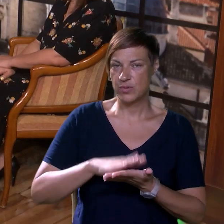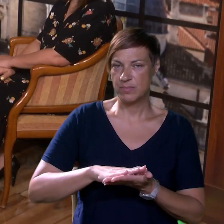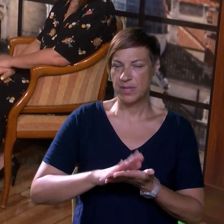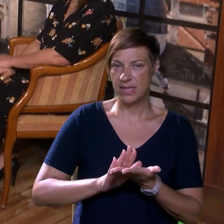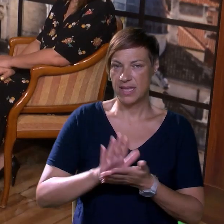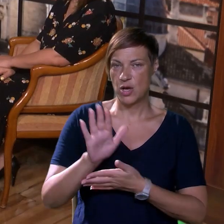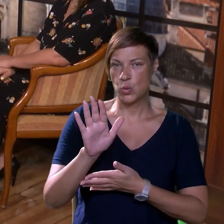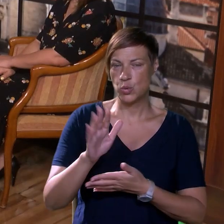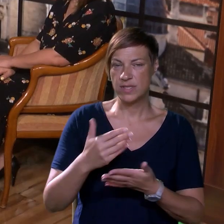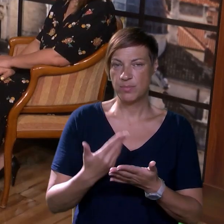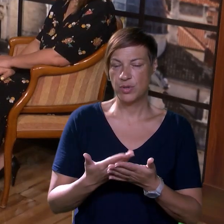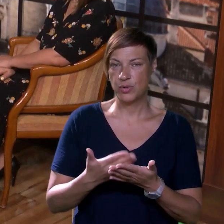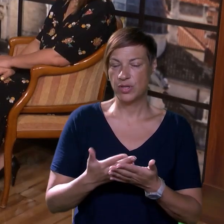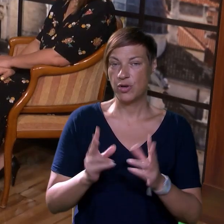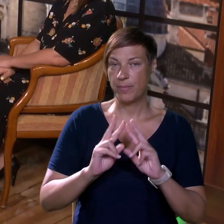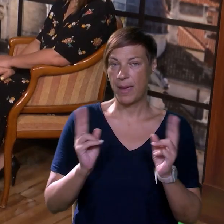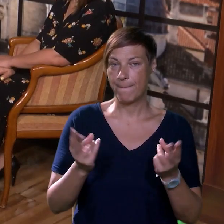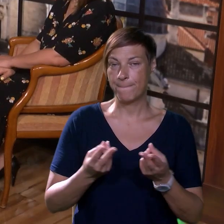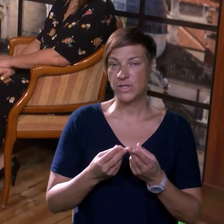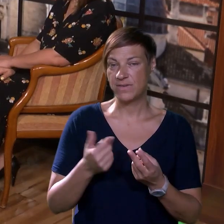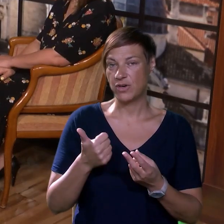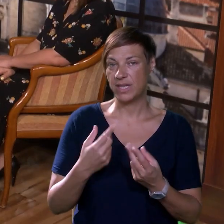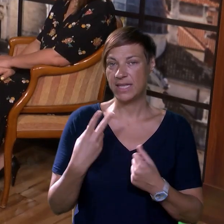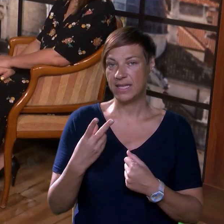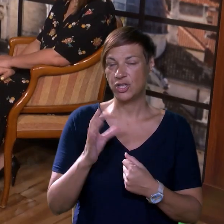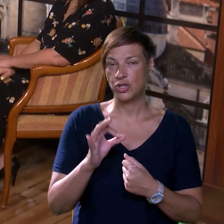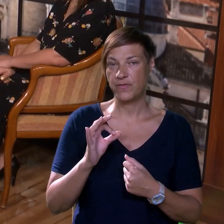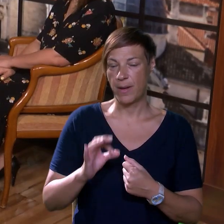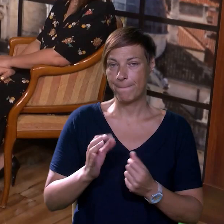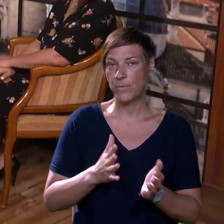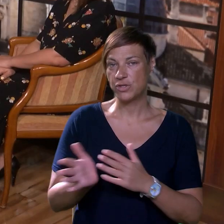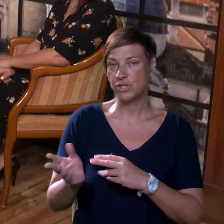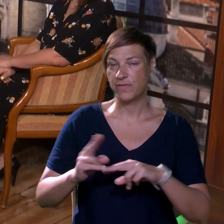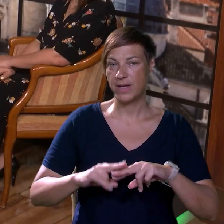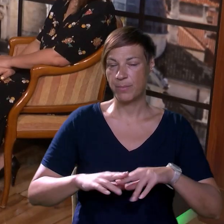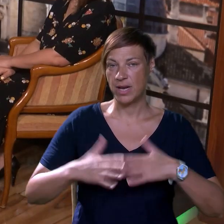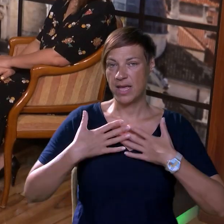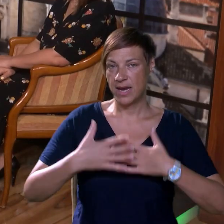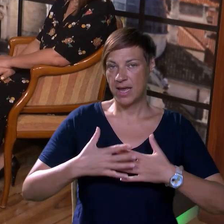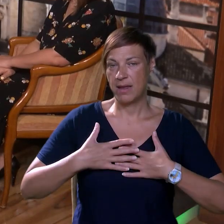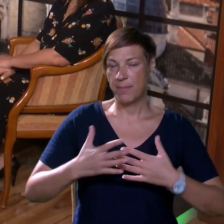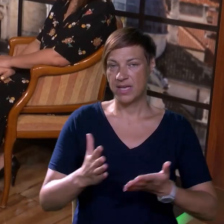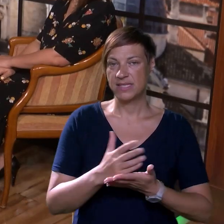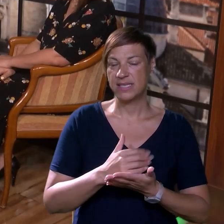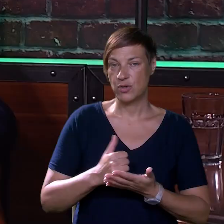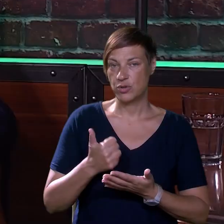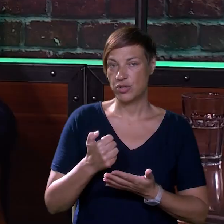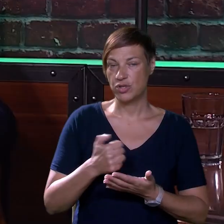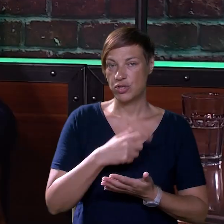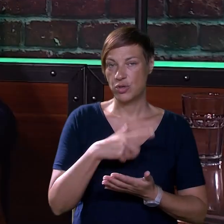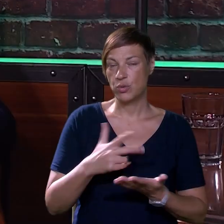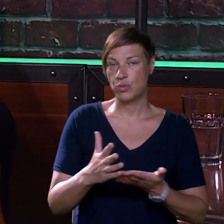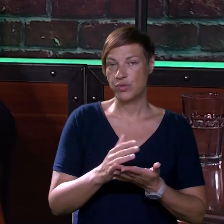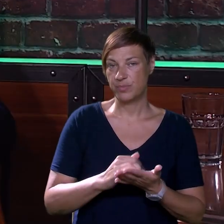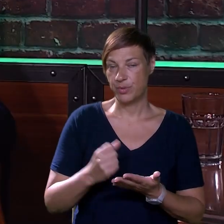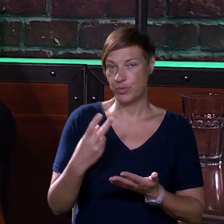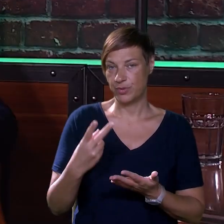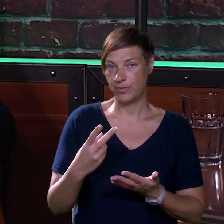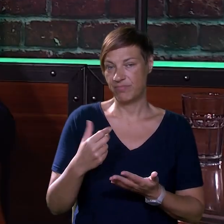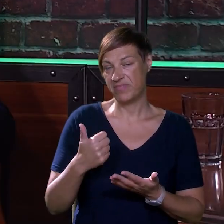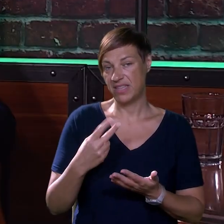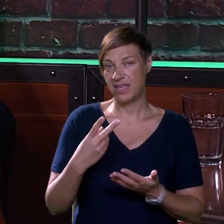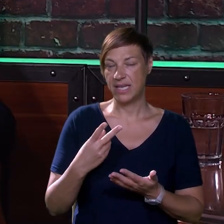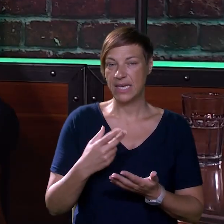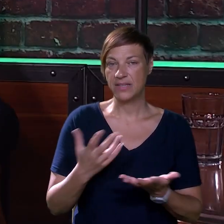usponu. I to vam je po svjetskim kriterijima od 1 do 2% van bolnička reanimacija je uspješna. Znači, od 100 ljudi uspije se